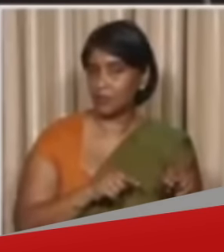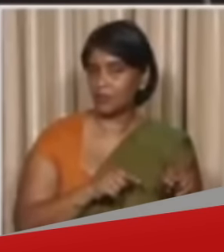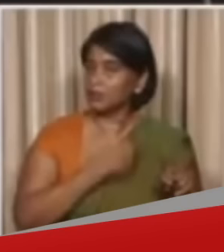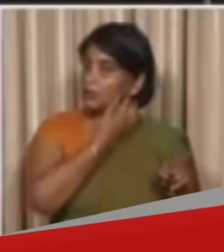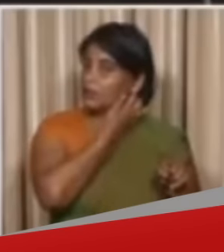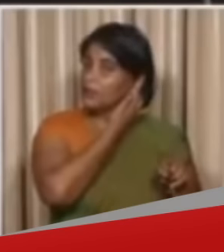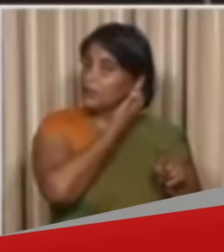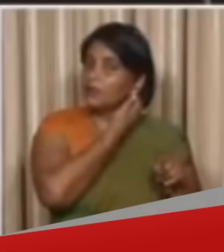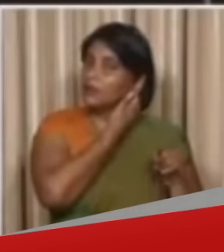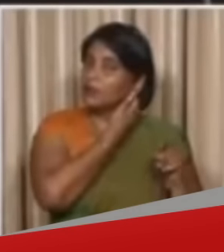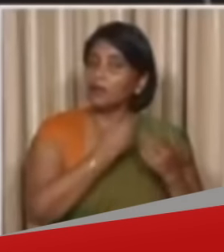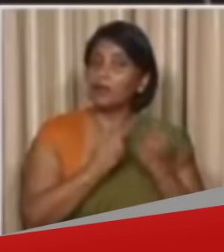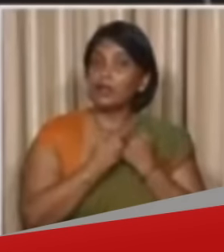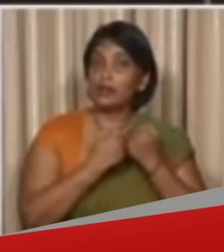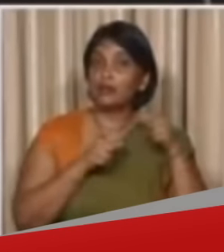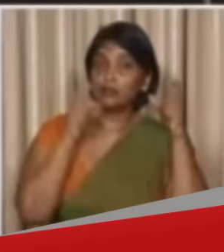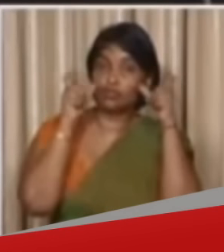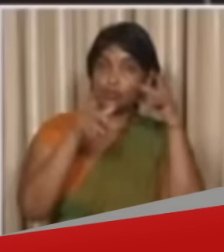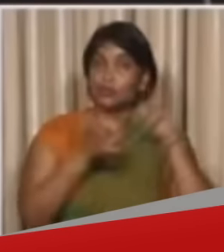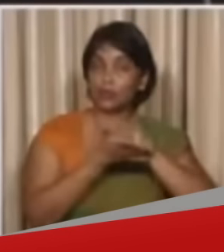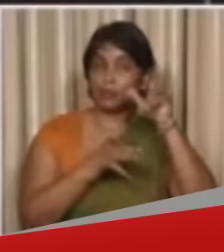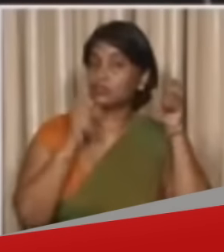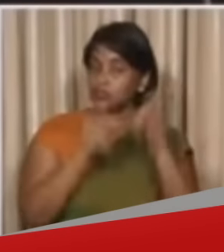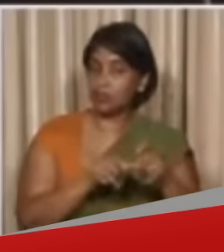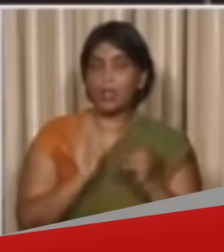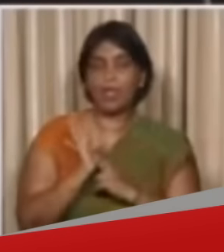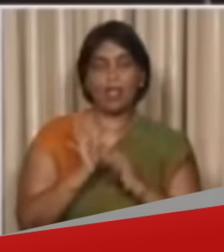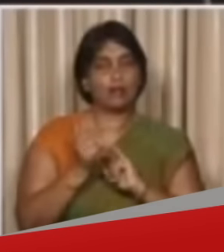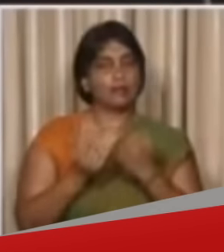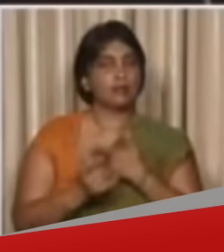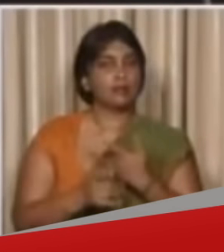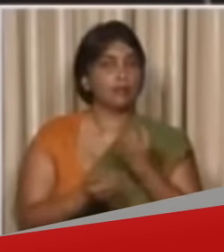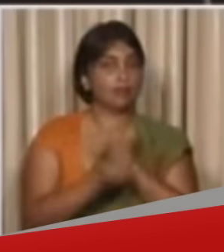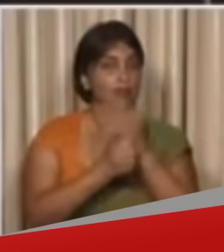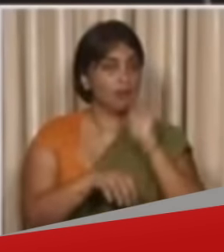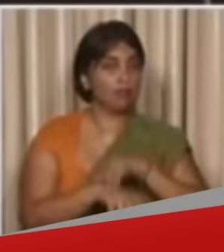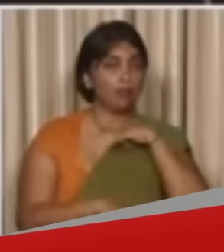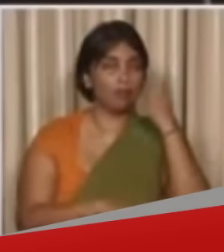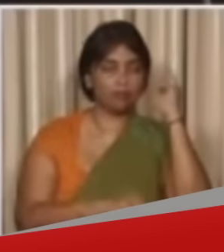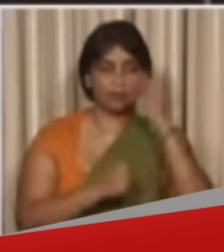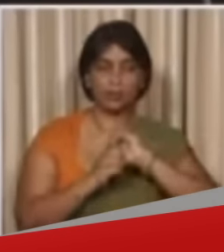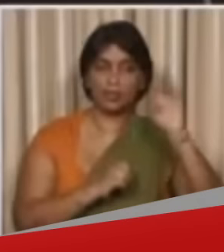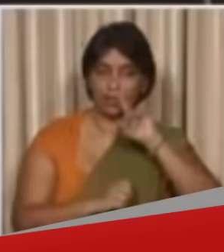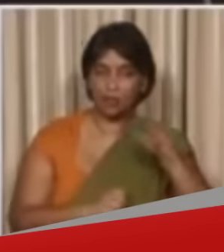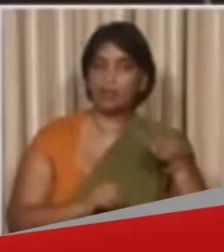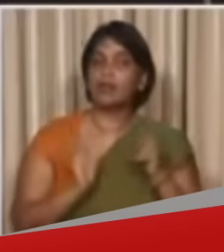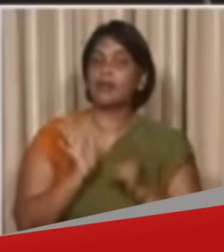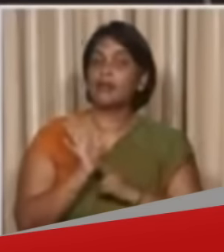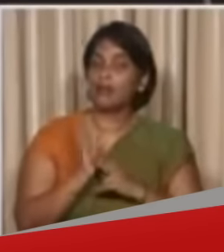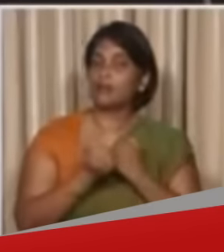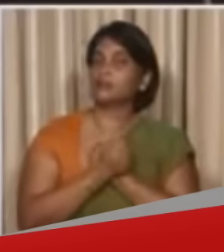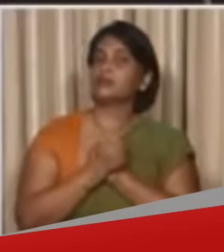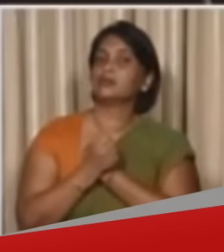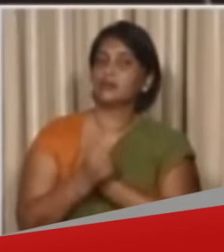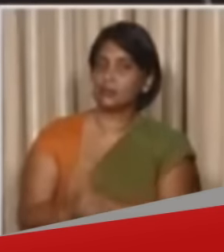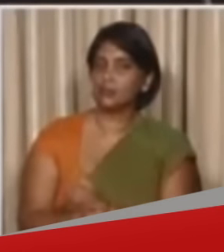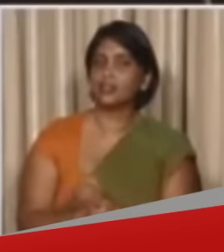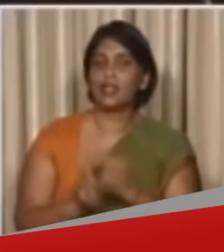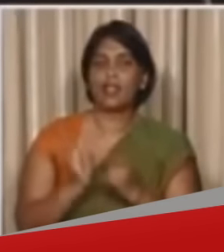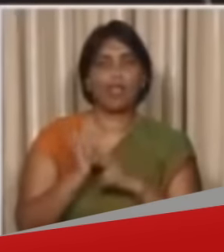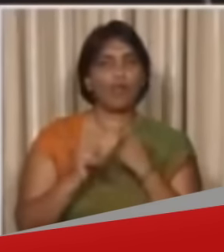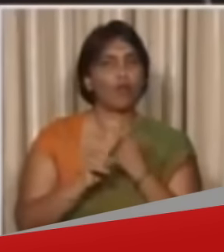ट्रेवल बैंड नालक अतरंग रेड नोटिस नालक सिल्वा नालक सिल्वा अरेस्ट करा मुखदार नामल